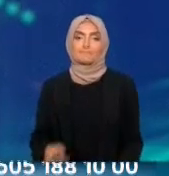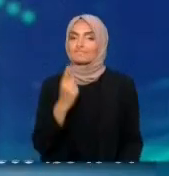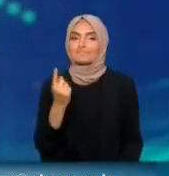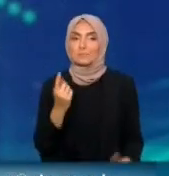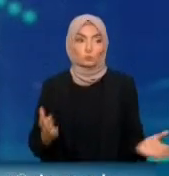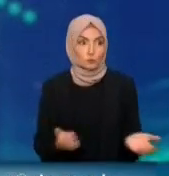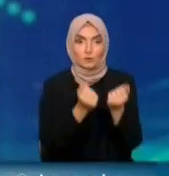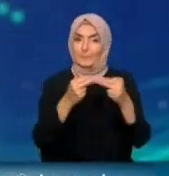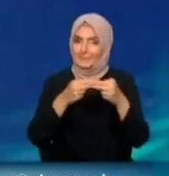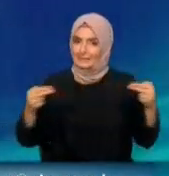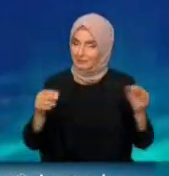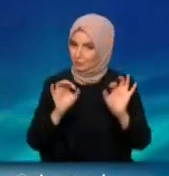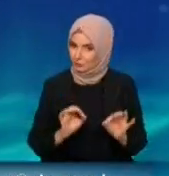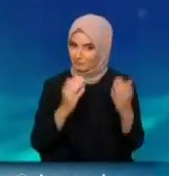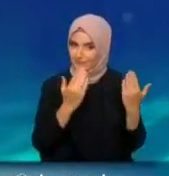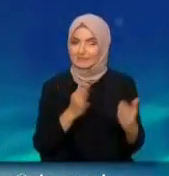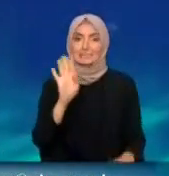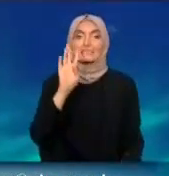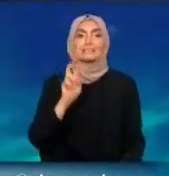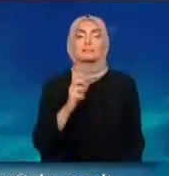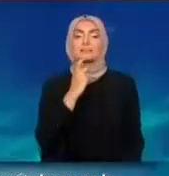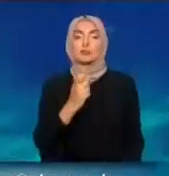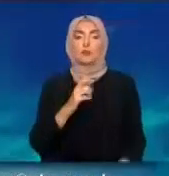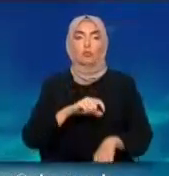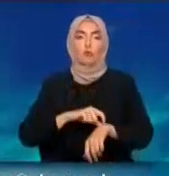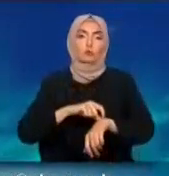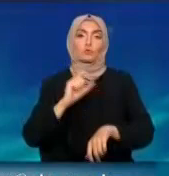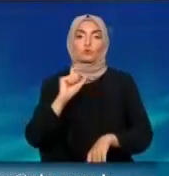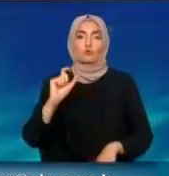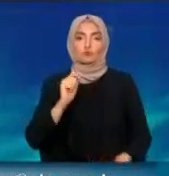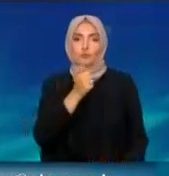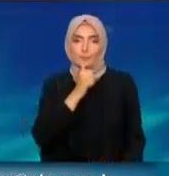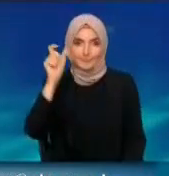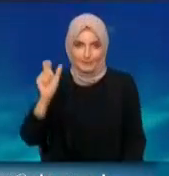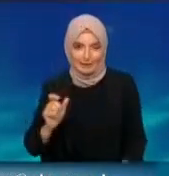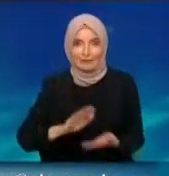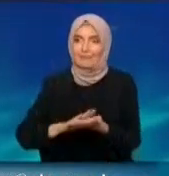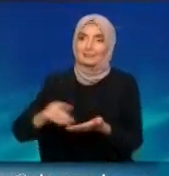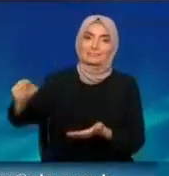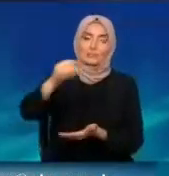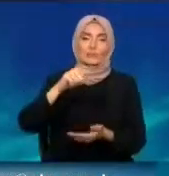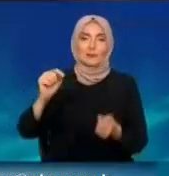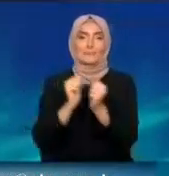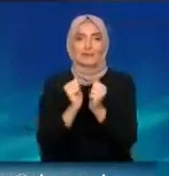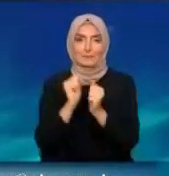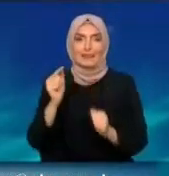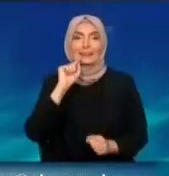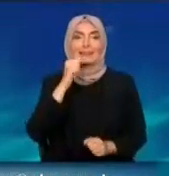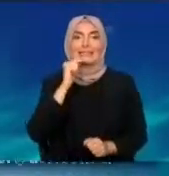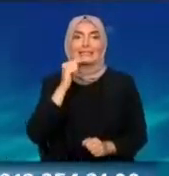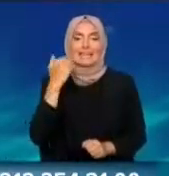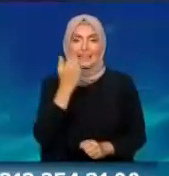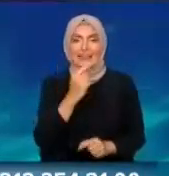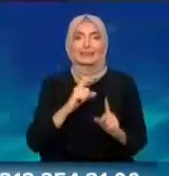Bir kurtarma hikayesinde sıra. 48 yaşındaki doktor Coşkun Köse arkadaşlarıyla birlikte Niğde'deki Demir Kazık Dağı'na